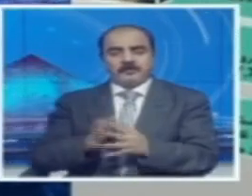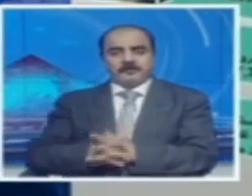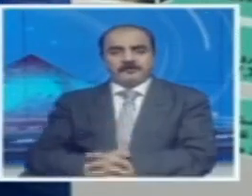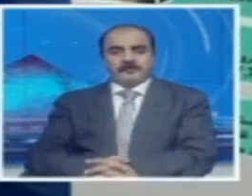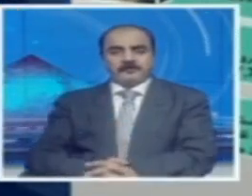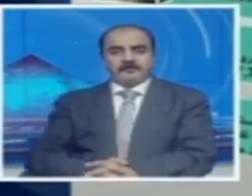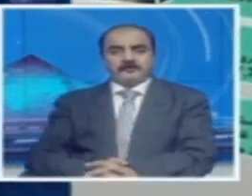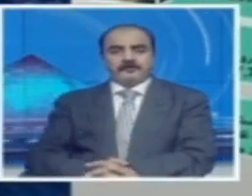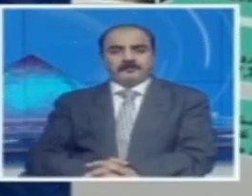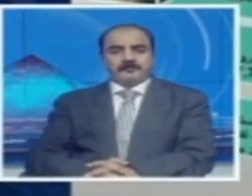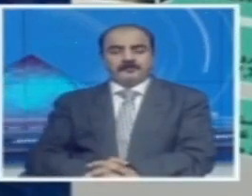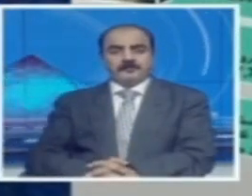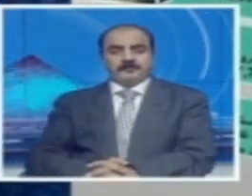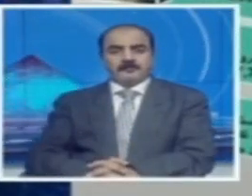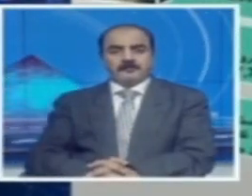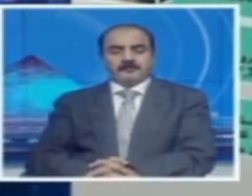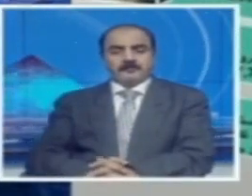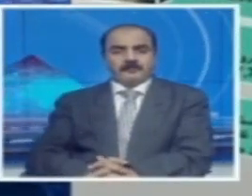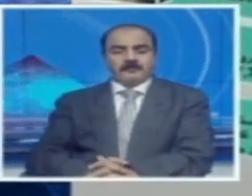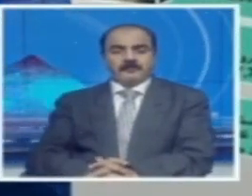67.7% من إجمالي المشروعات.